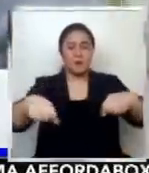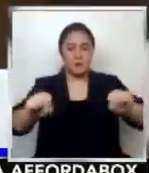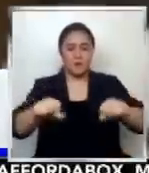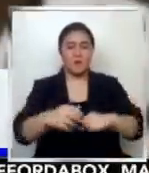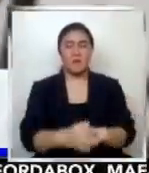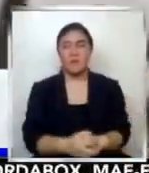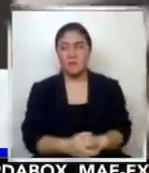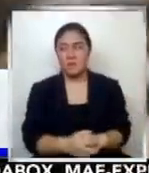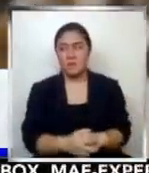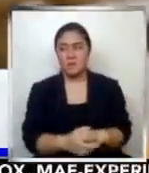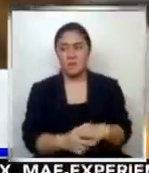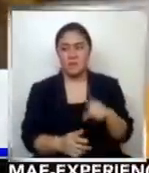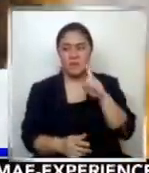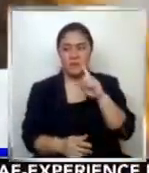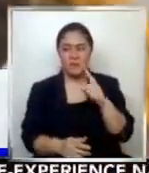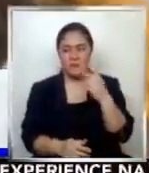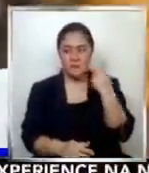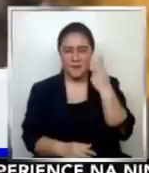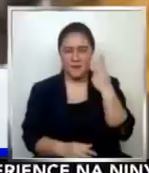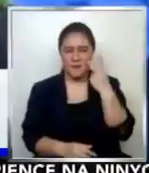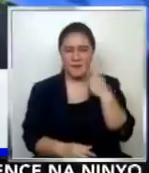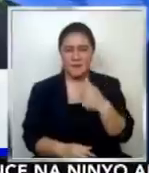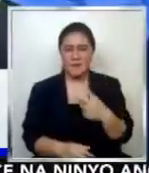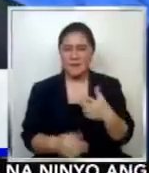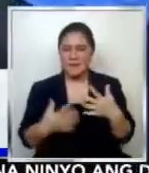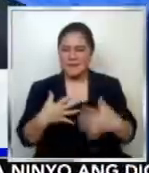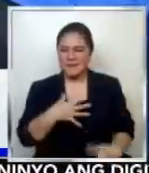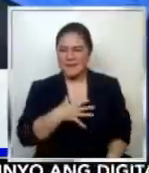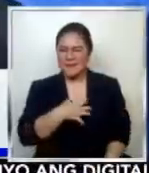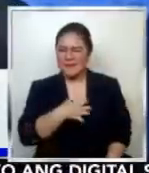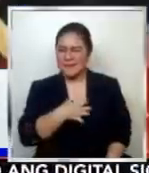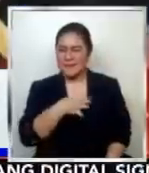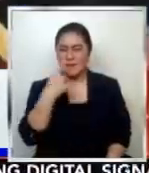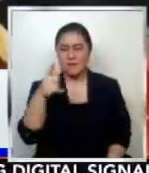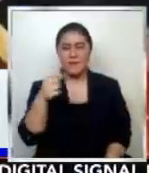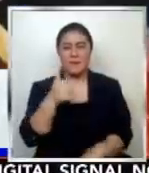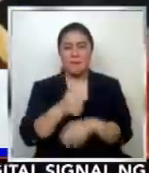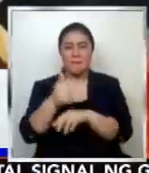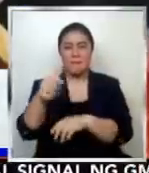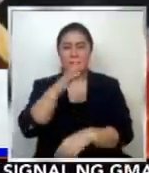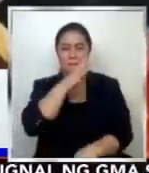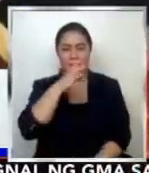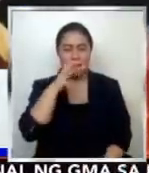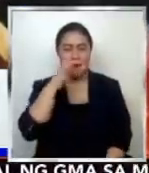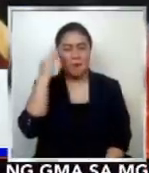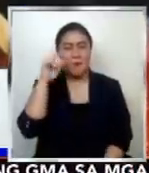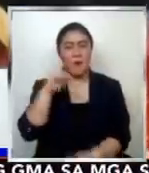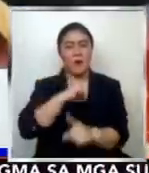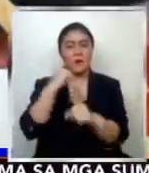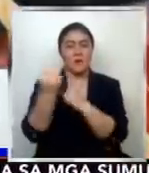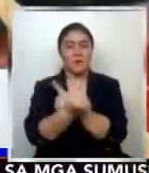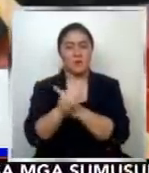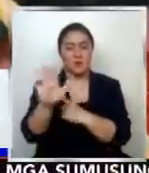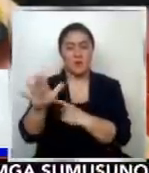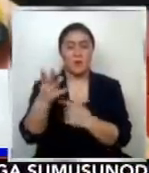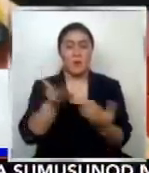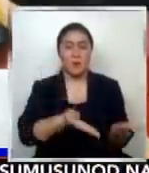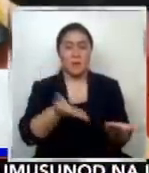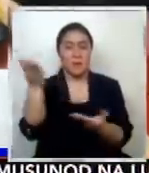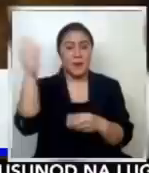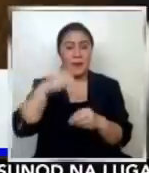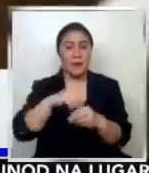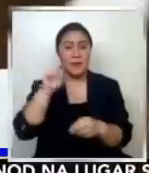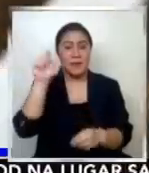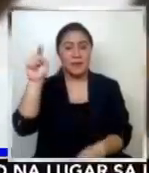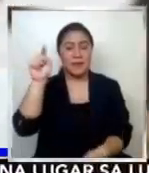me. I don't blame the farmers. Iba yung sitwasyon nila eh. Dadalhin ang unggoy sa bayan para ibenta at